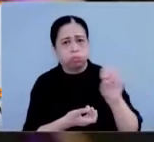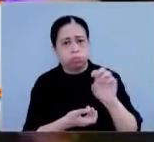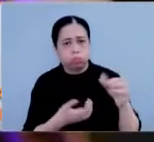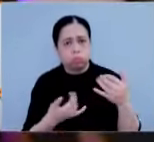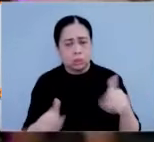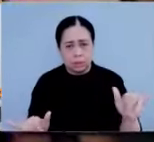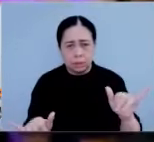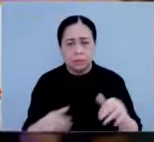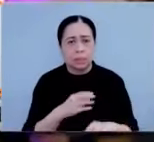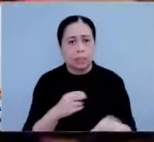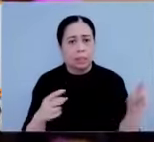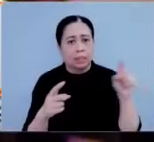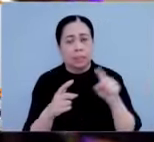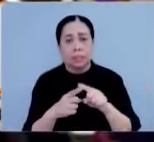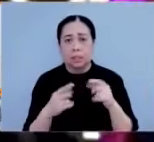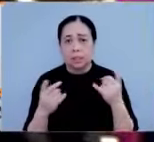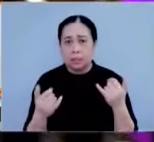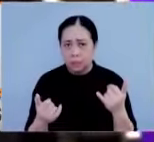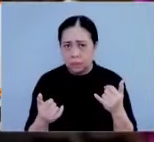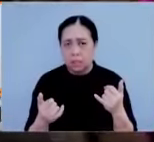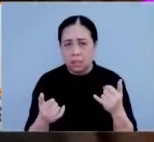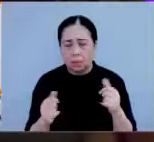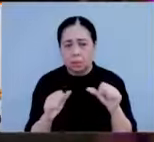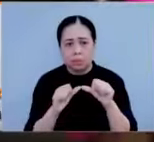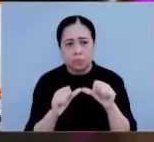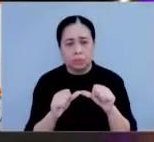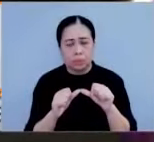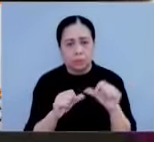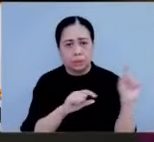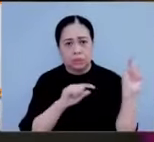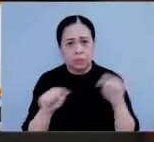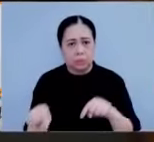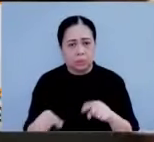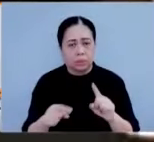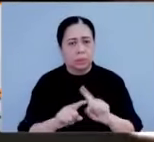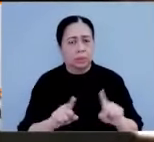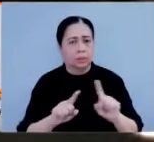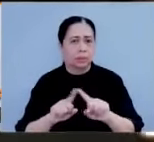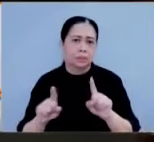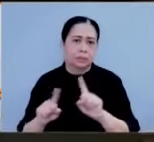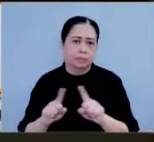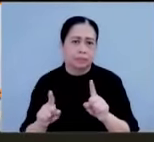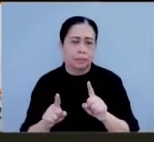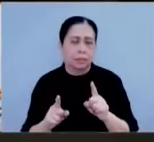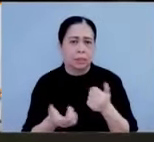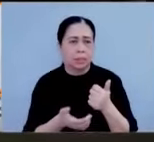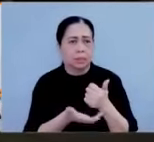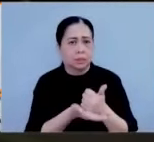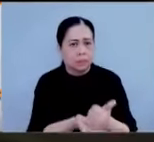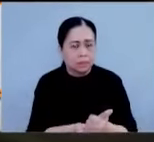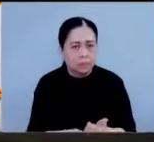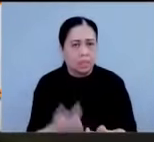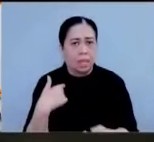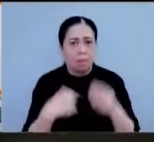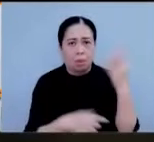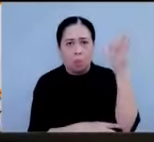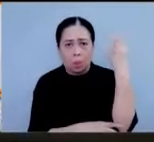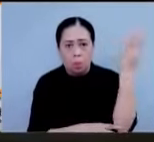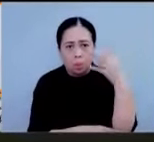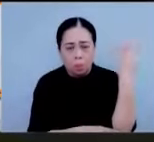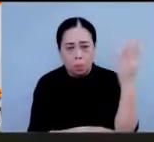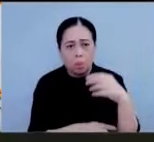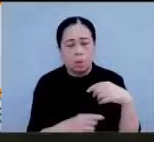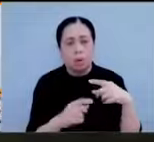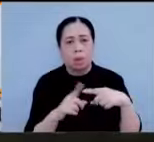At hanggang sa mga oras na ito ay patuloy pa rin ang pagdating ng ibang mga responders. May mga ambulansya, may mga fire